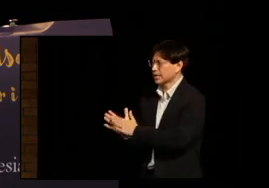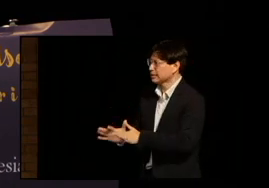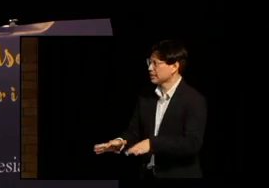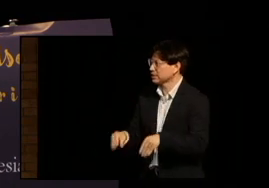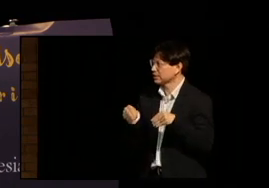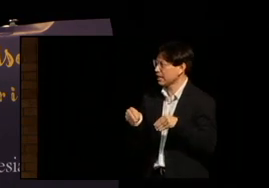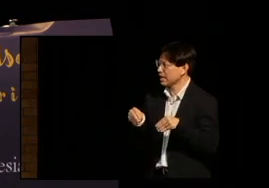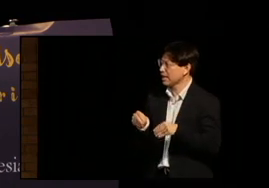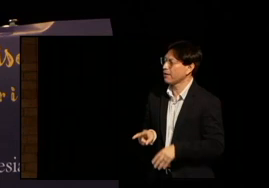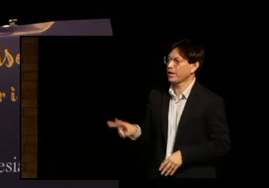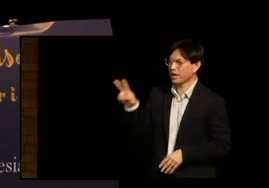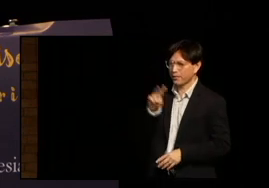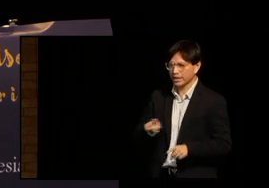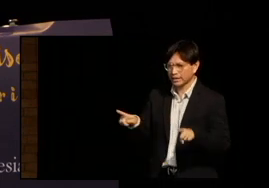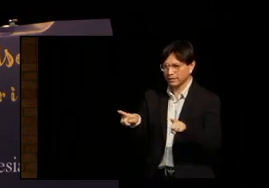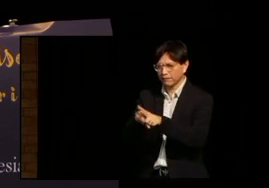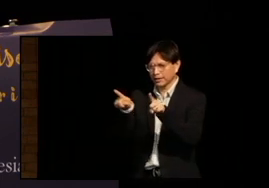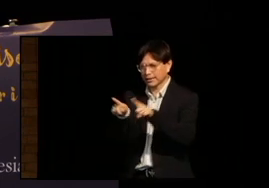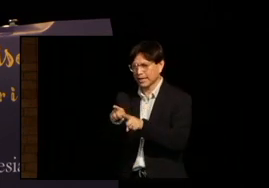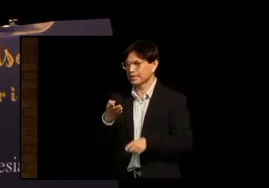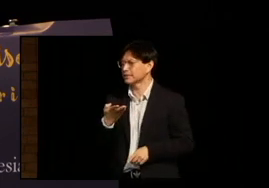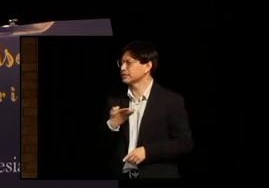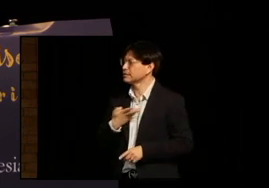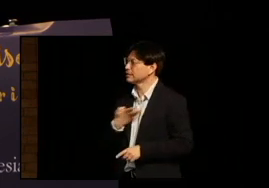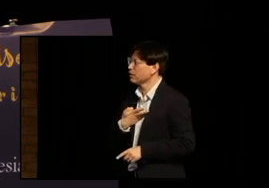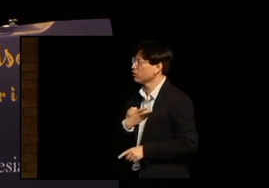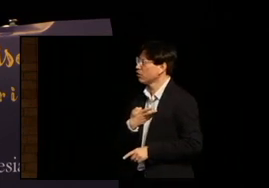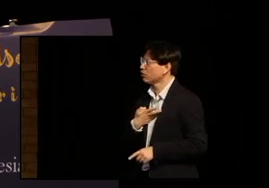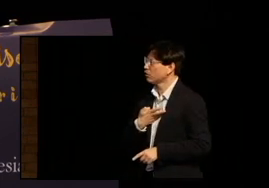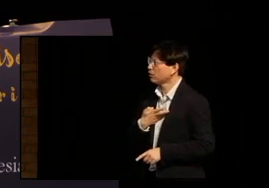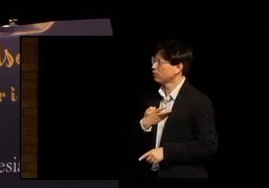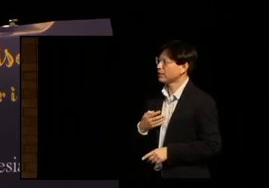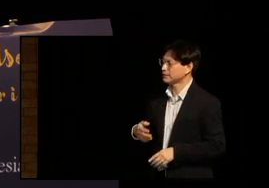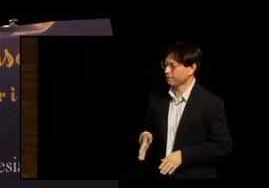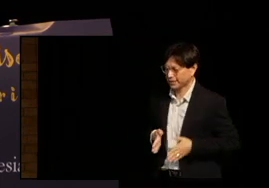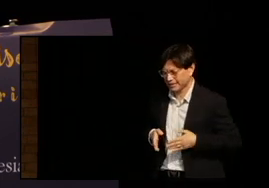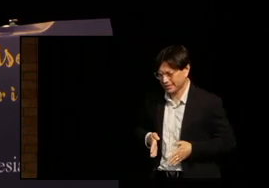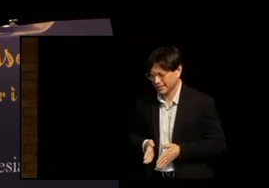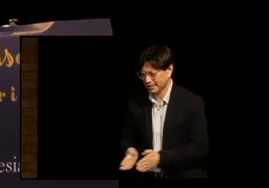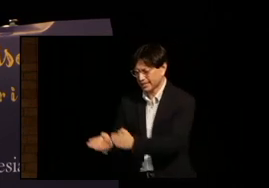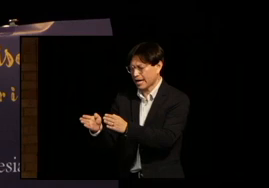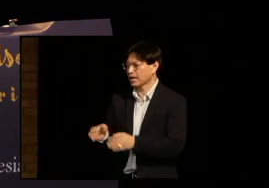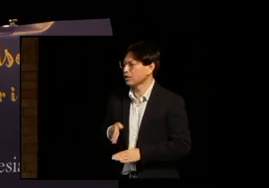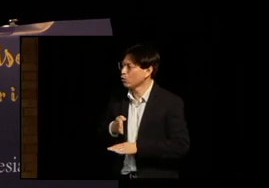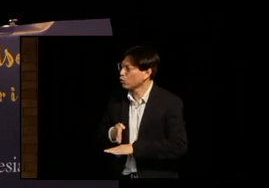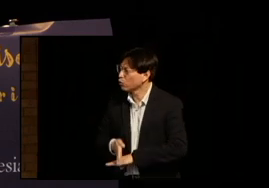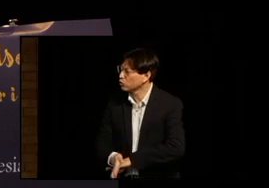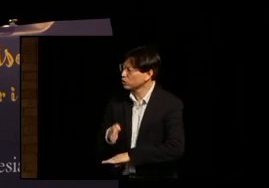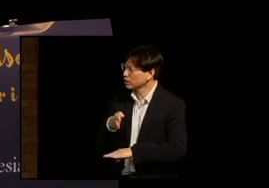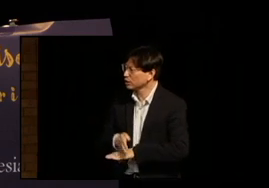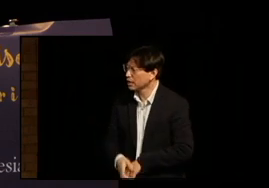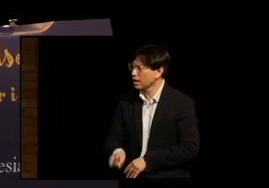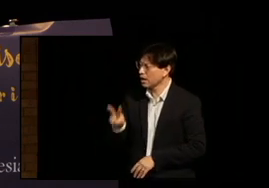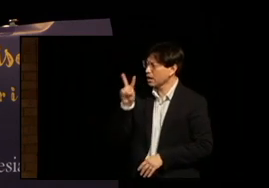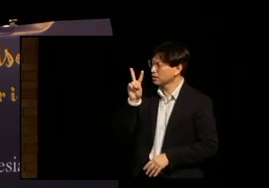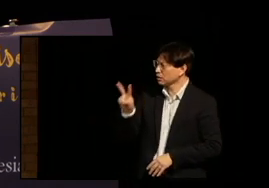siamo fratelli Ecco quindi veramente questa sfida di andare in cerca Ecco di uscire la seconda sfida è il Salmo